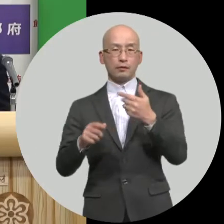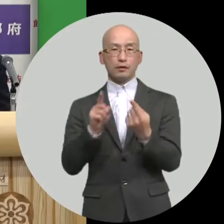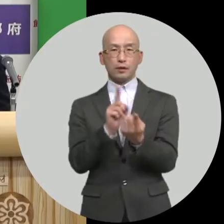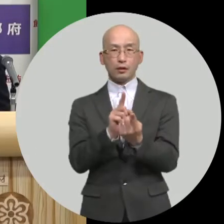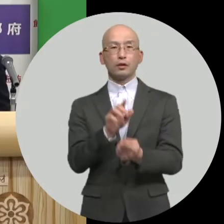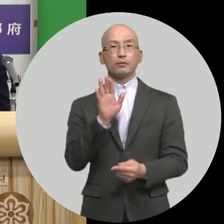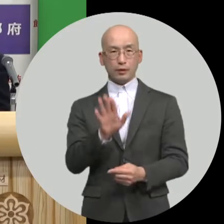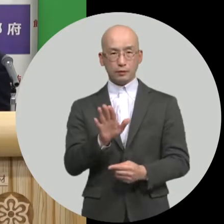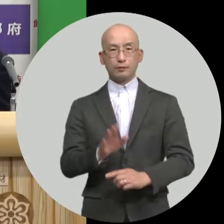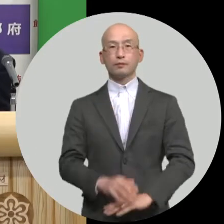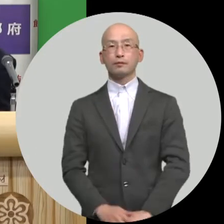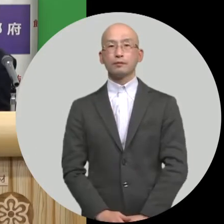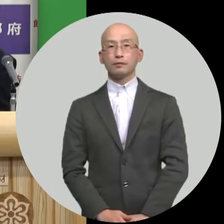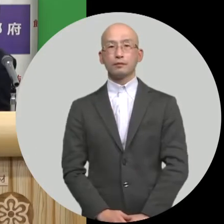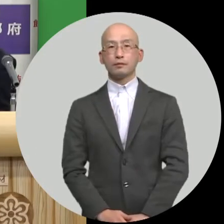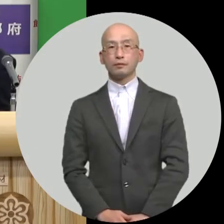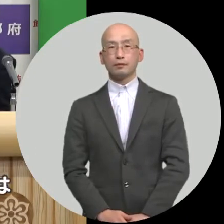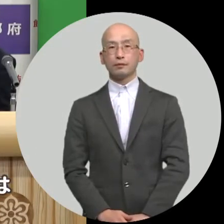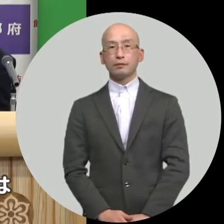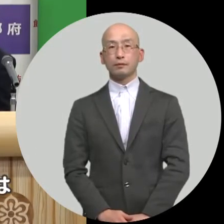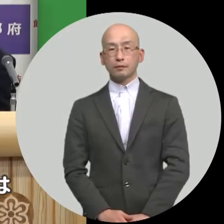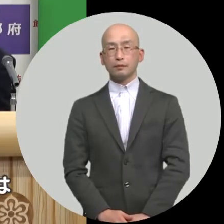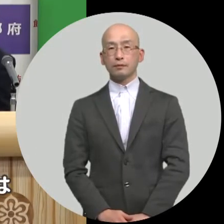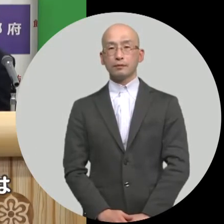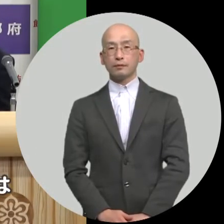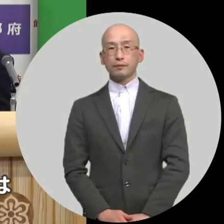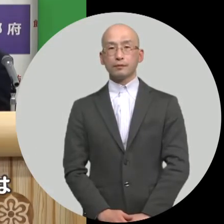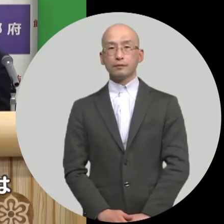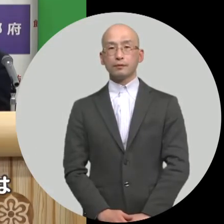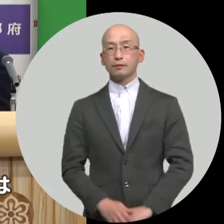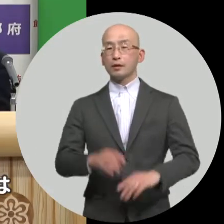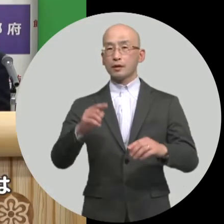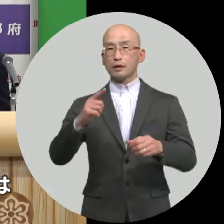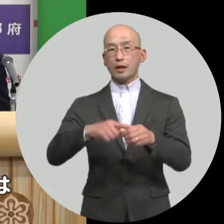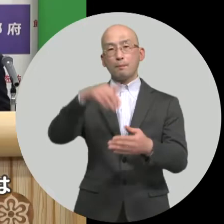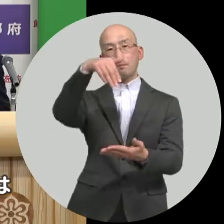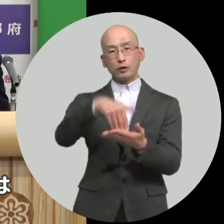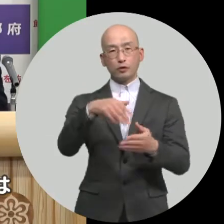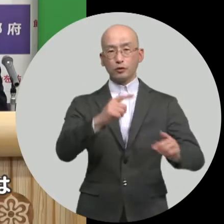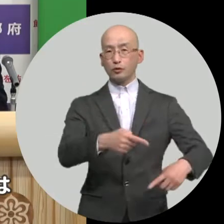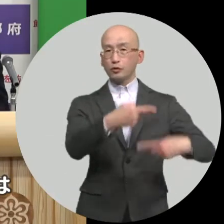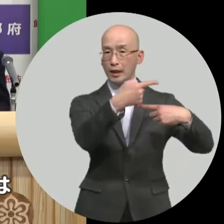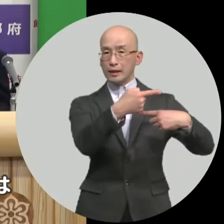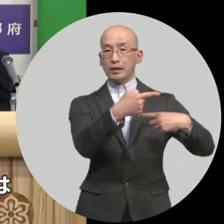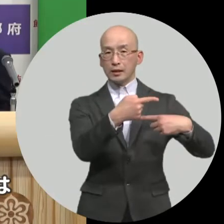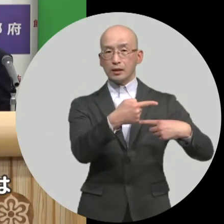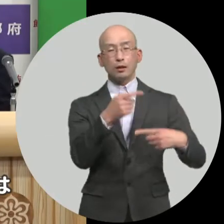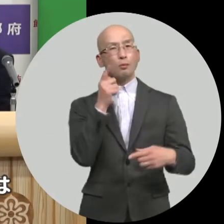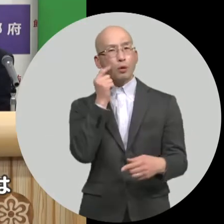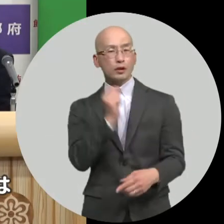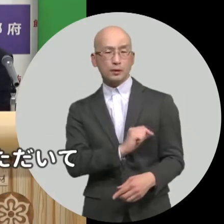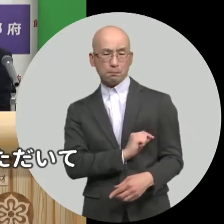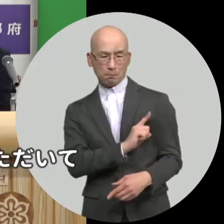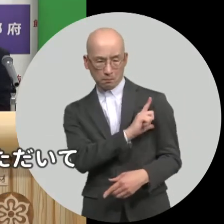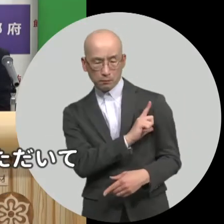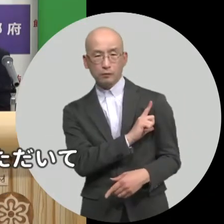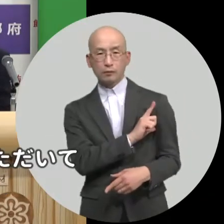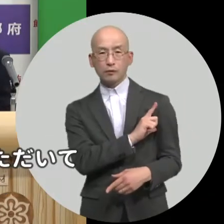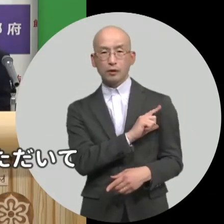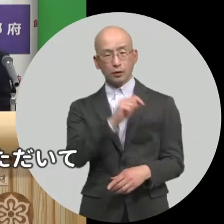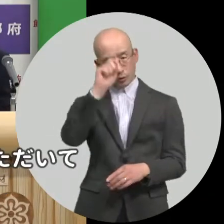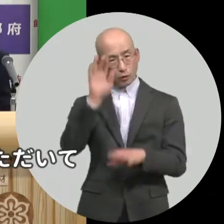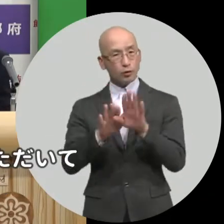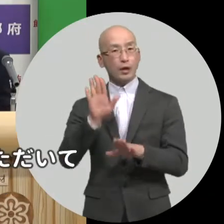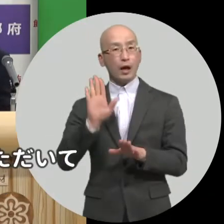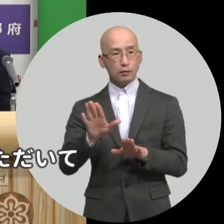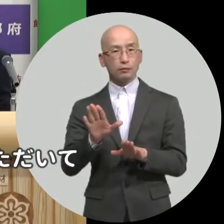ております。それで、まあ、年末年始につきましては、発熱とか咳などの症状のある方は、まずはこの相談セン